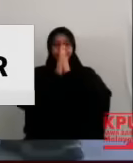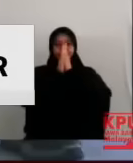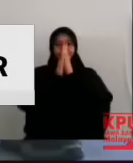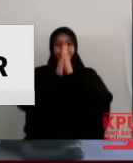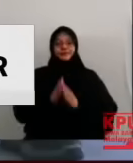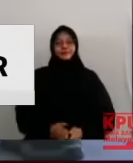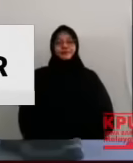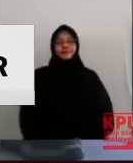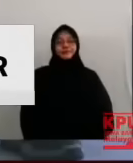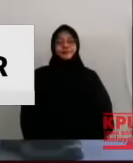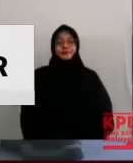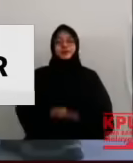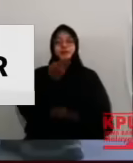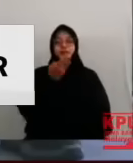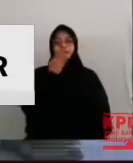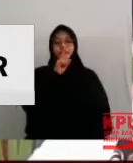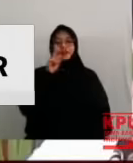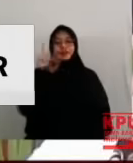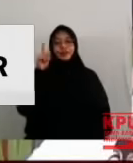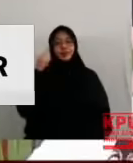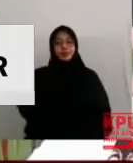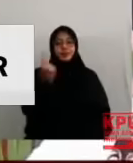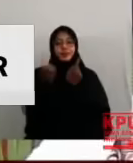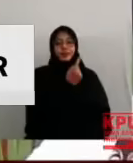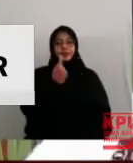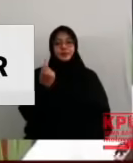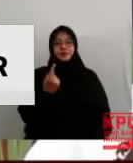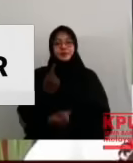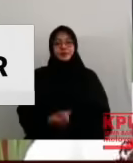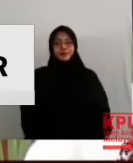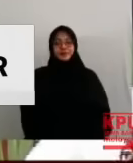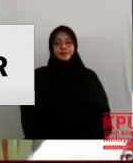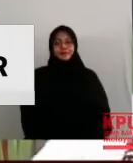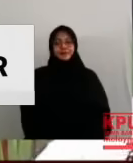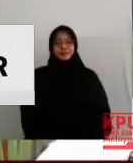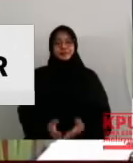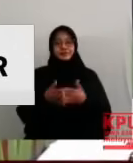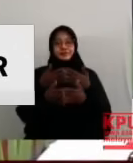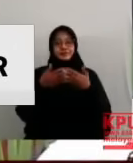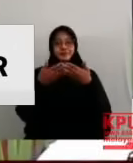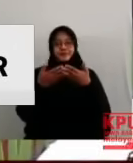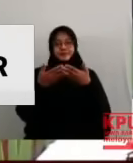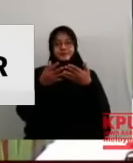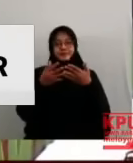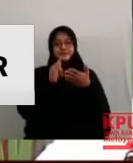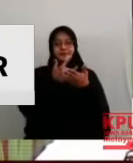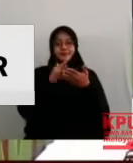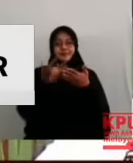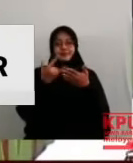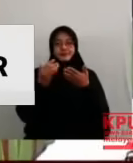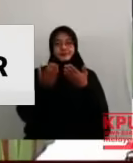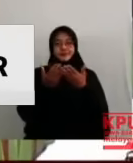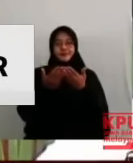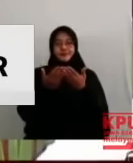sampurasunamp Alhamdulillah rabbil alamin walqibatulil Muttaqin wanailla alzolimin Ashadu Alla